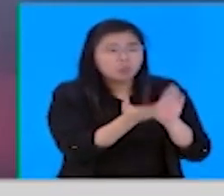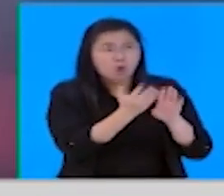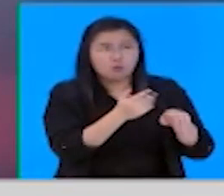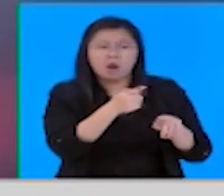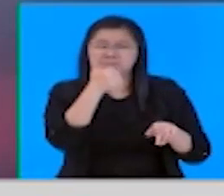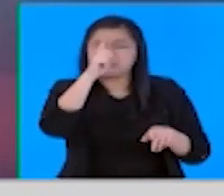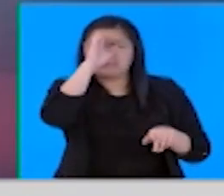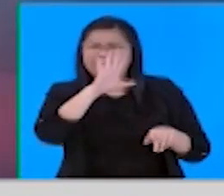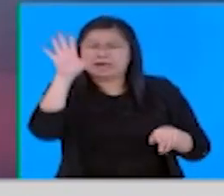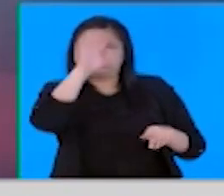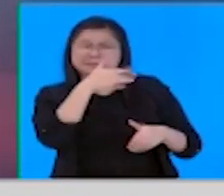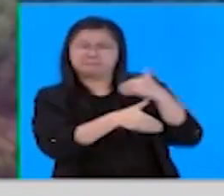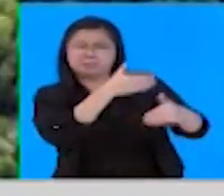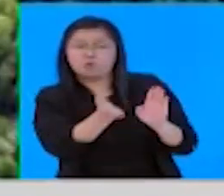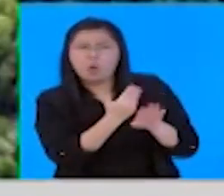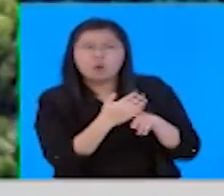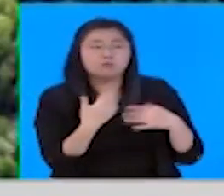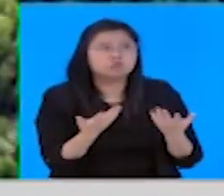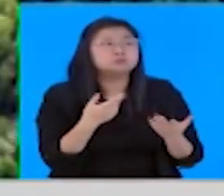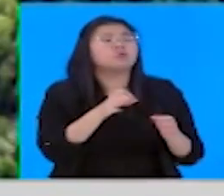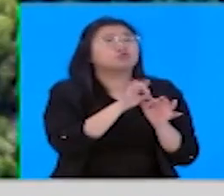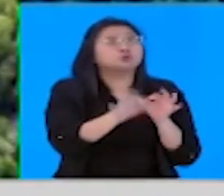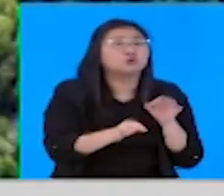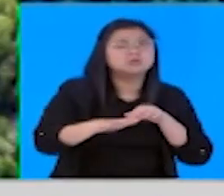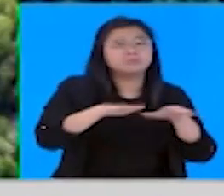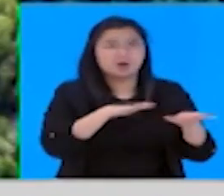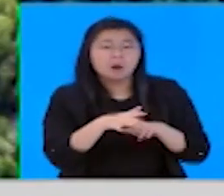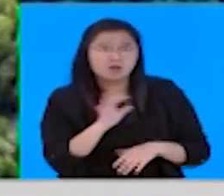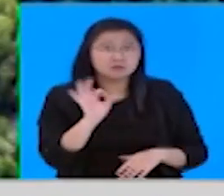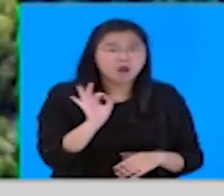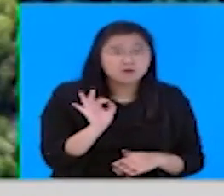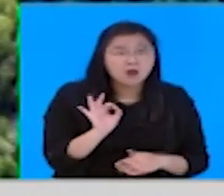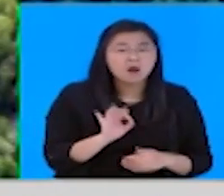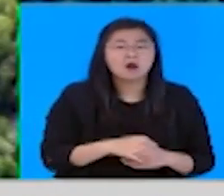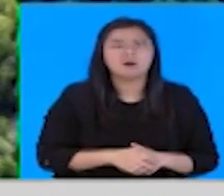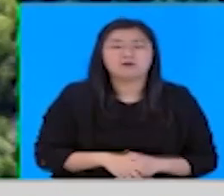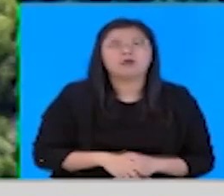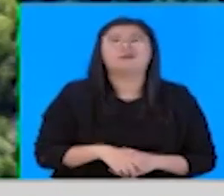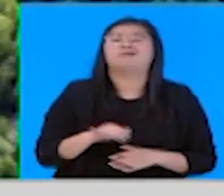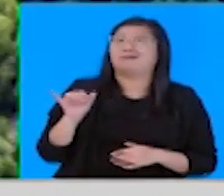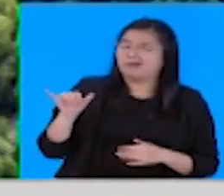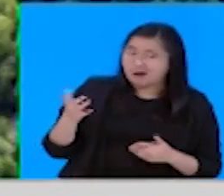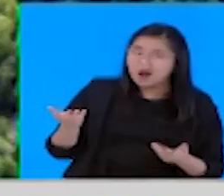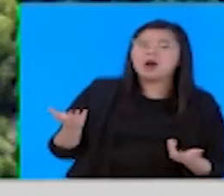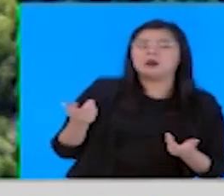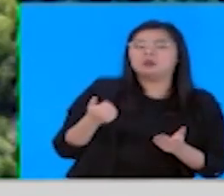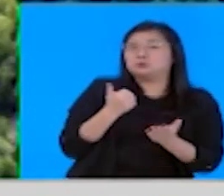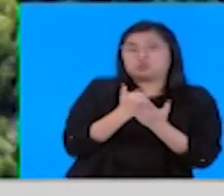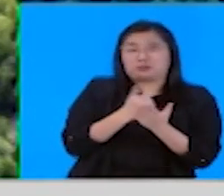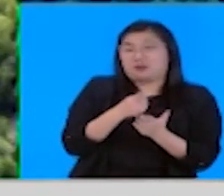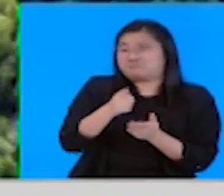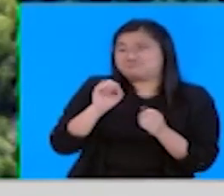Jadi sebenarnya kejadian bencana hidrologis di Indonesia itu berulang-ulang dan dan dari